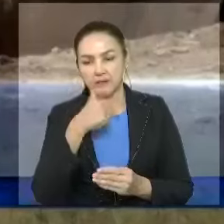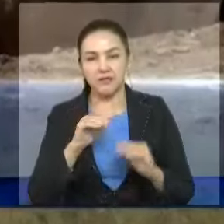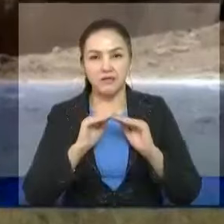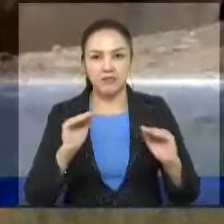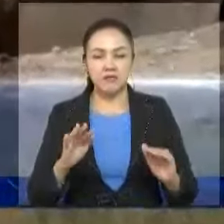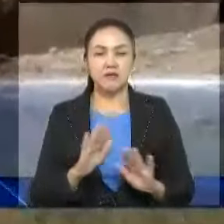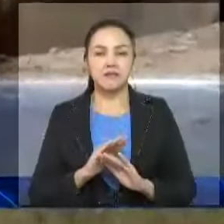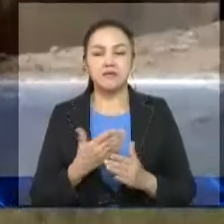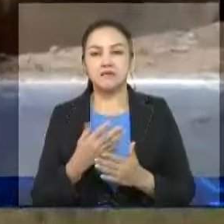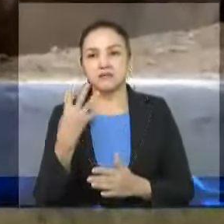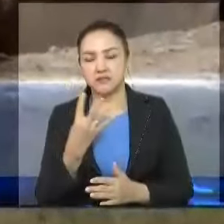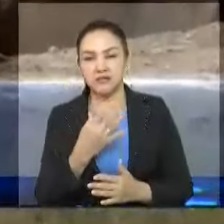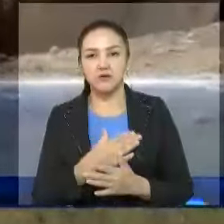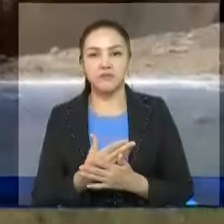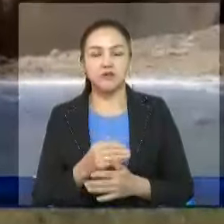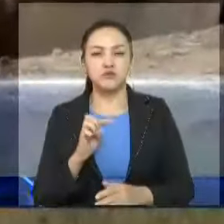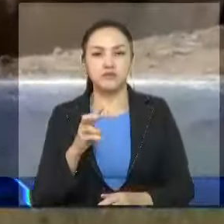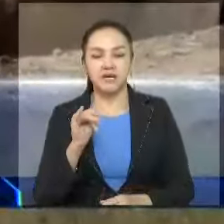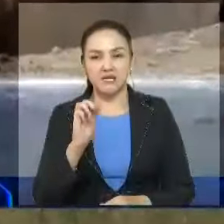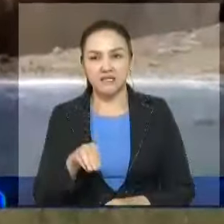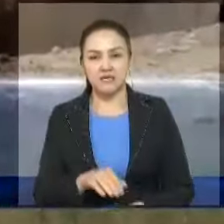она. Источник дохода – Шубат.